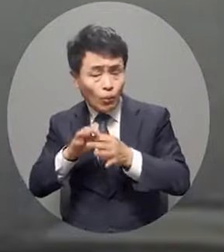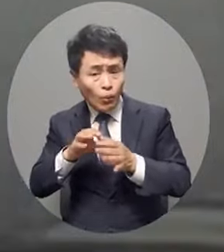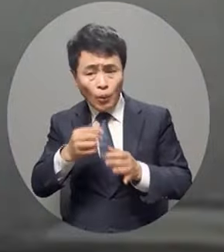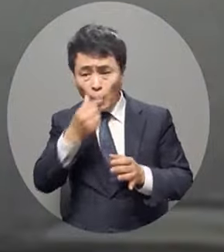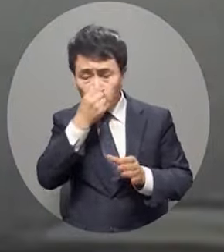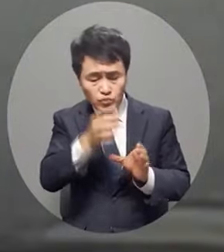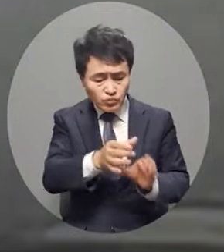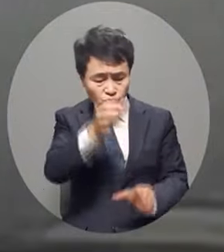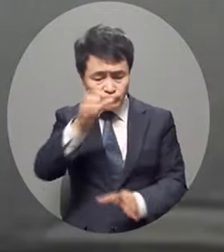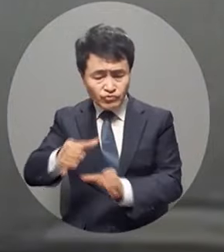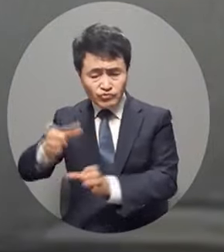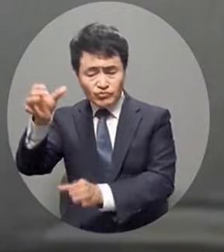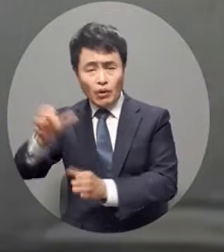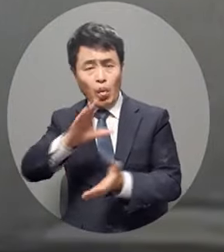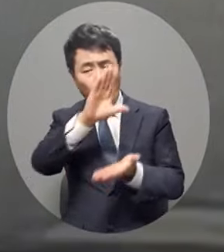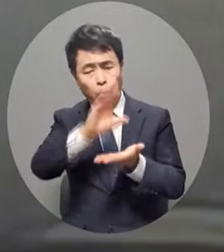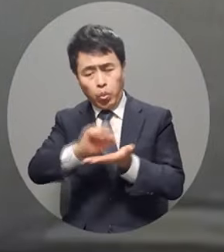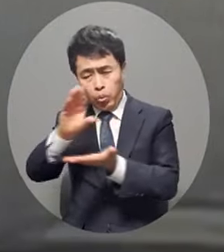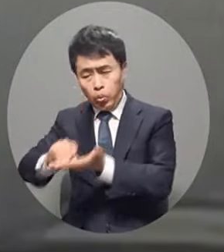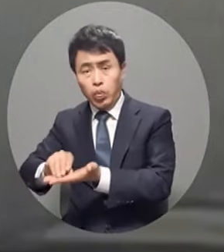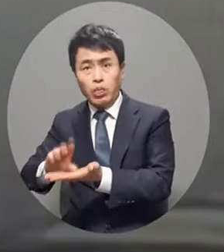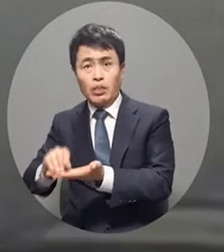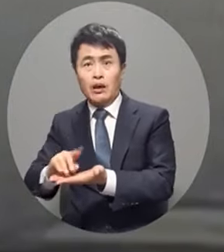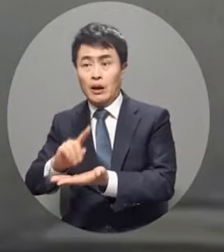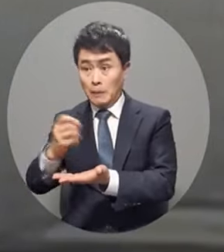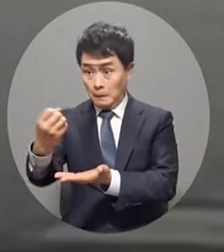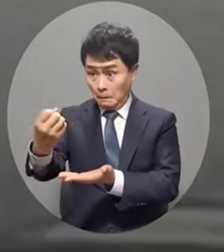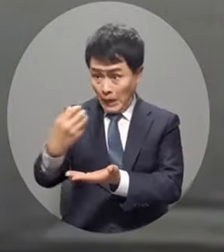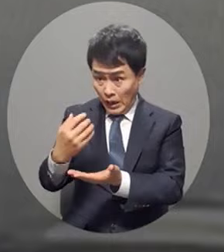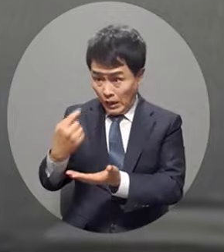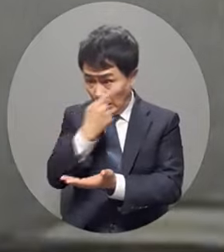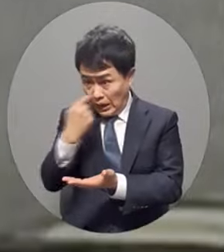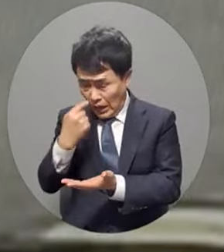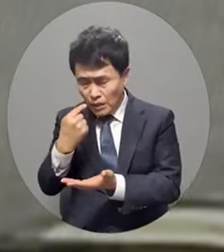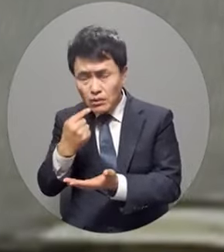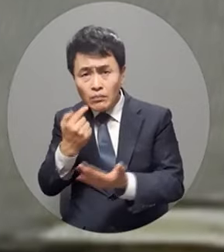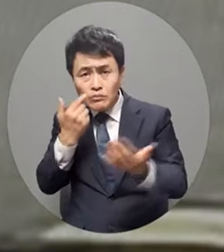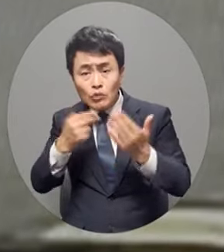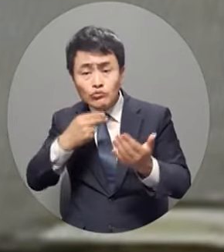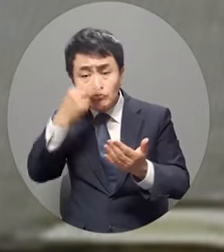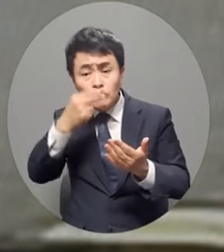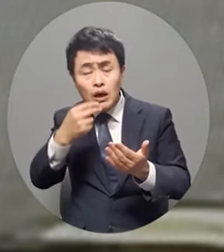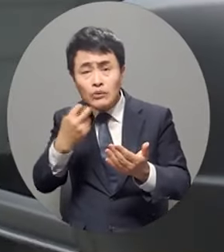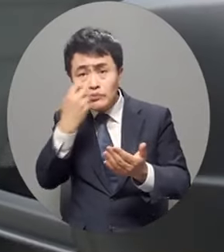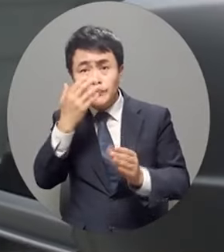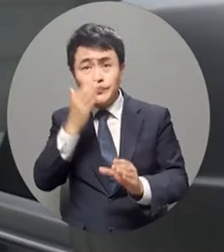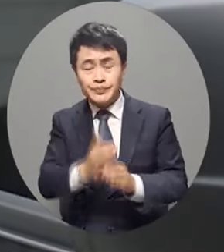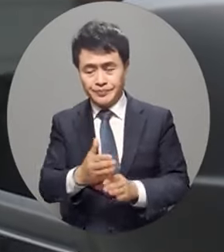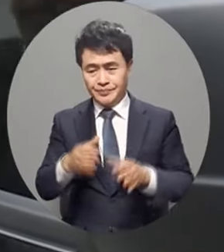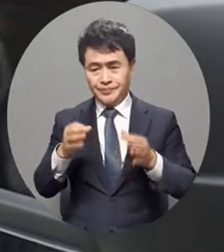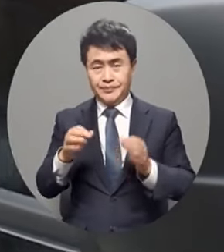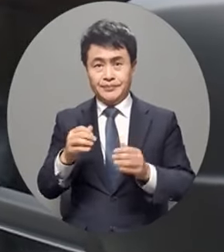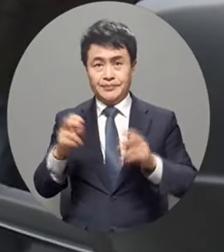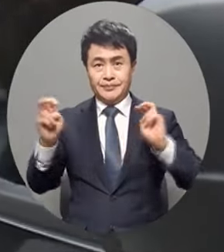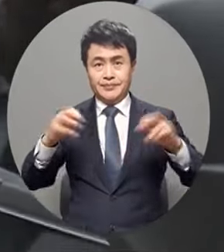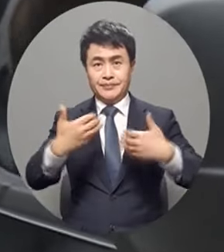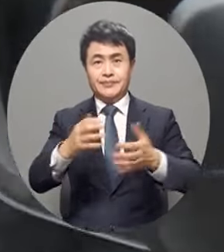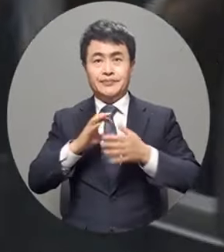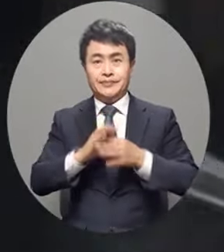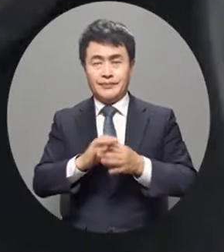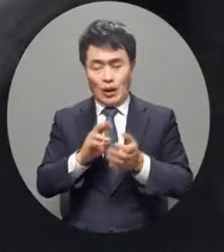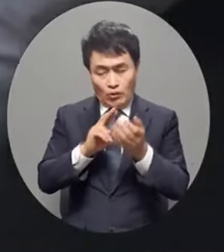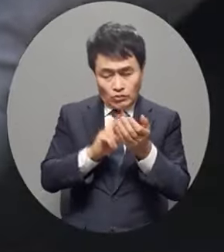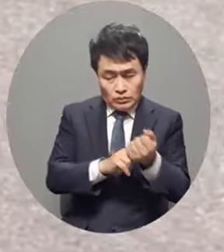세병 정도를 마셨다는 진술을 확보하고 정확한 음주량을 조사하고 있습니다 또한 김씨와 소속사 관계자들이